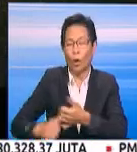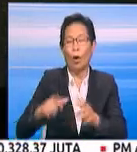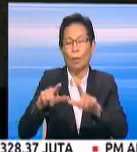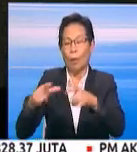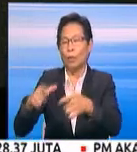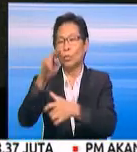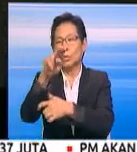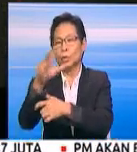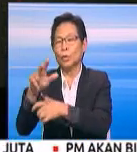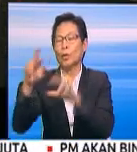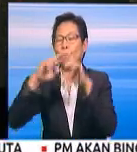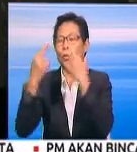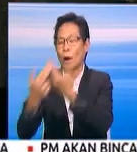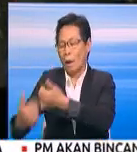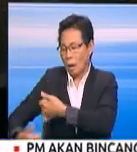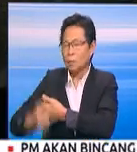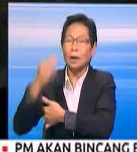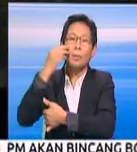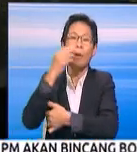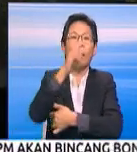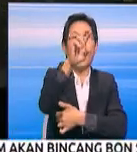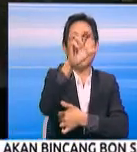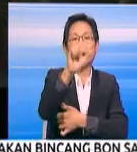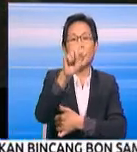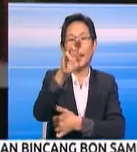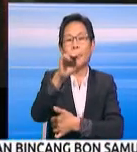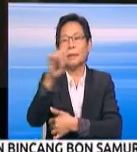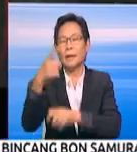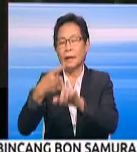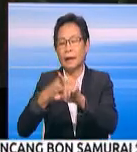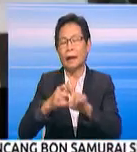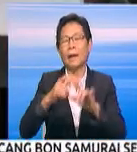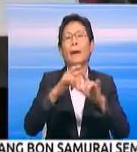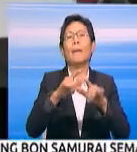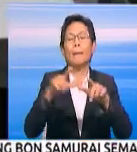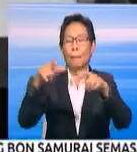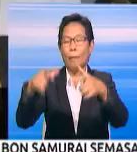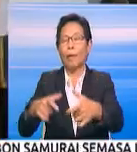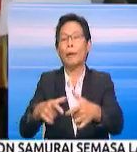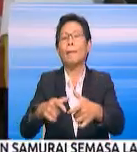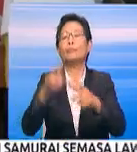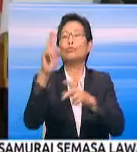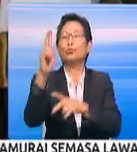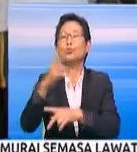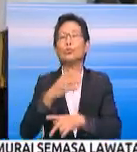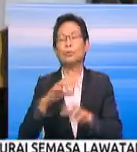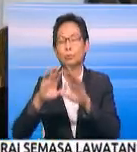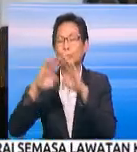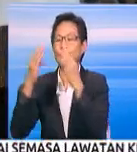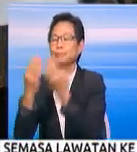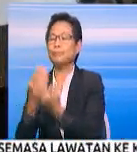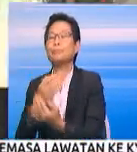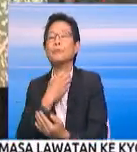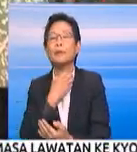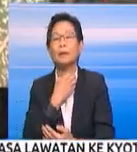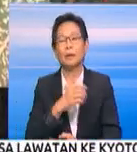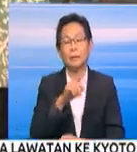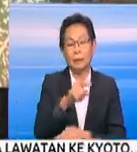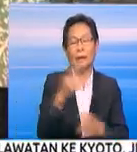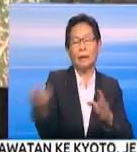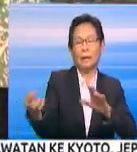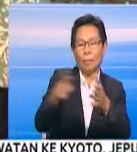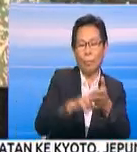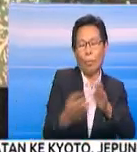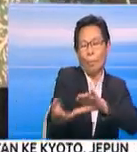23 Regimen Askar Melayu Diraja RAMD dari Markas 2 Brigade Ipoh. Allahyarham Mejar Muhammad Zahir